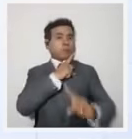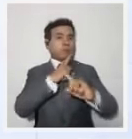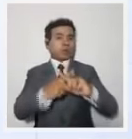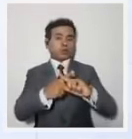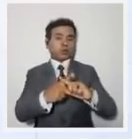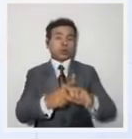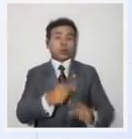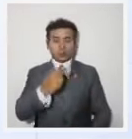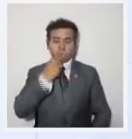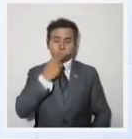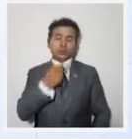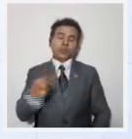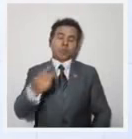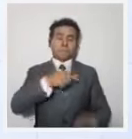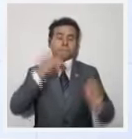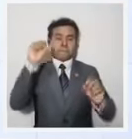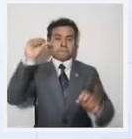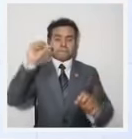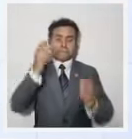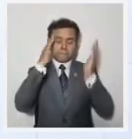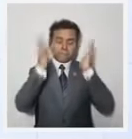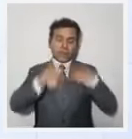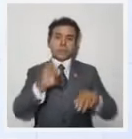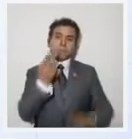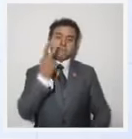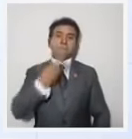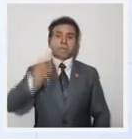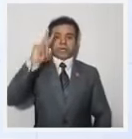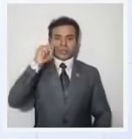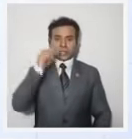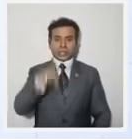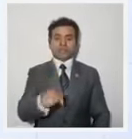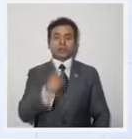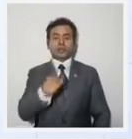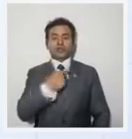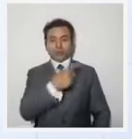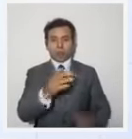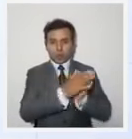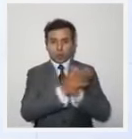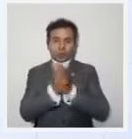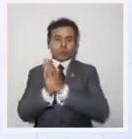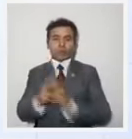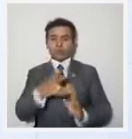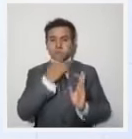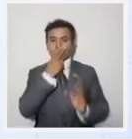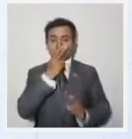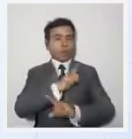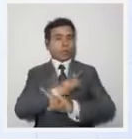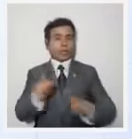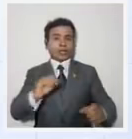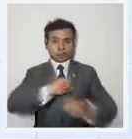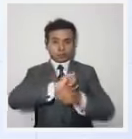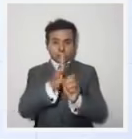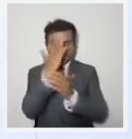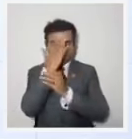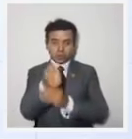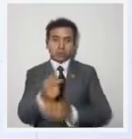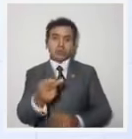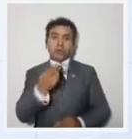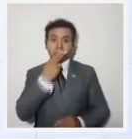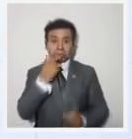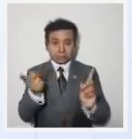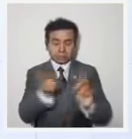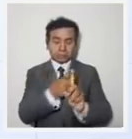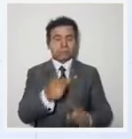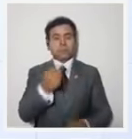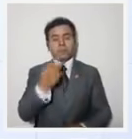হয়। আমরা আবার বলবো যে ধূমপান সব অসুখের জন্যই ঝুঁকির, যেমন এটা অসংক্রামক ব্যাধির